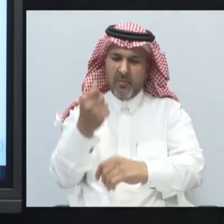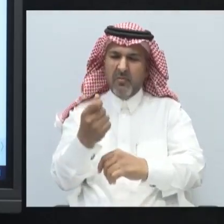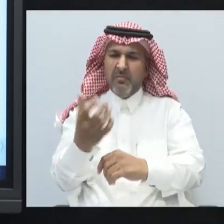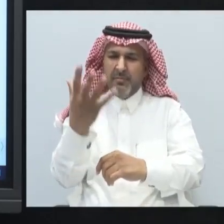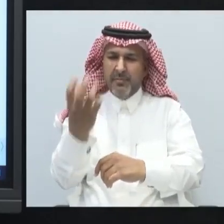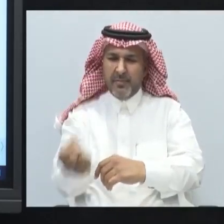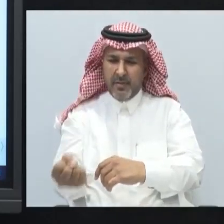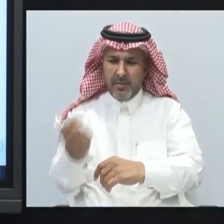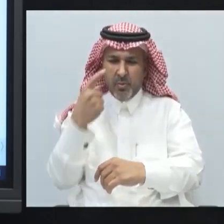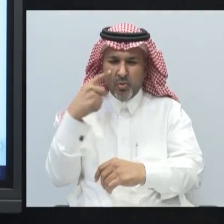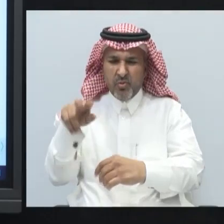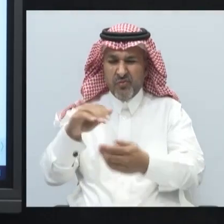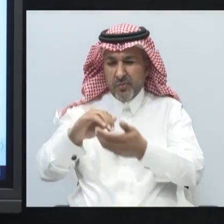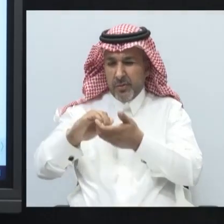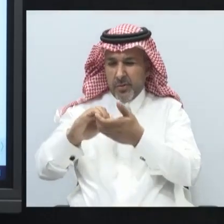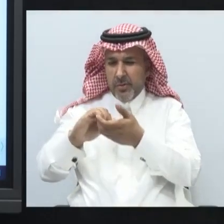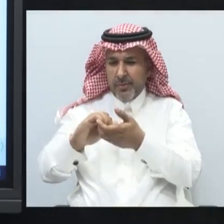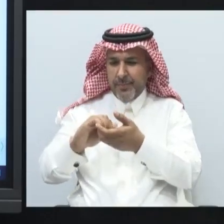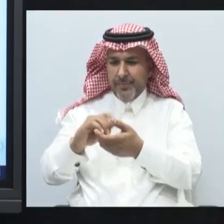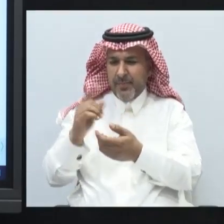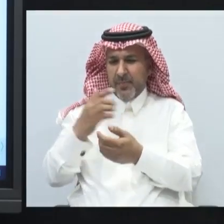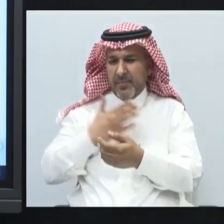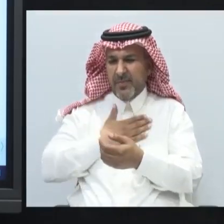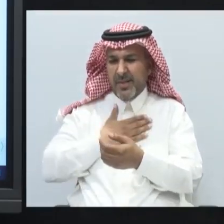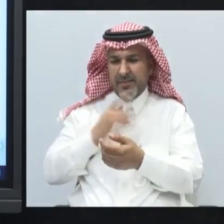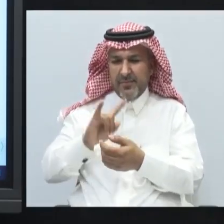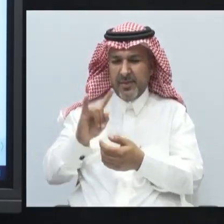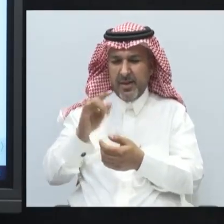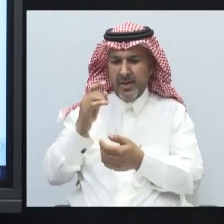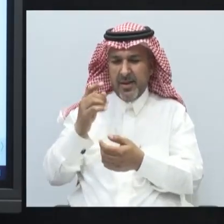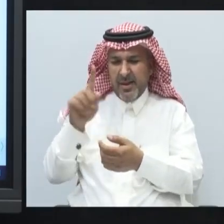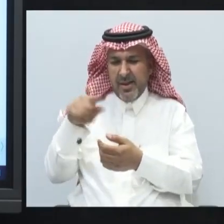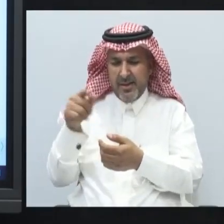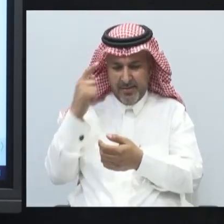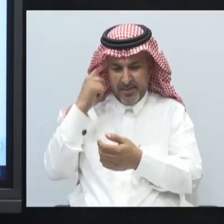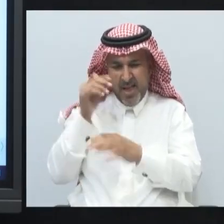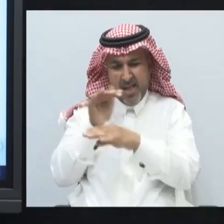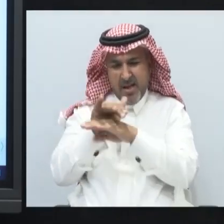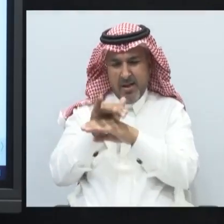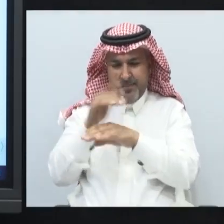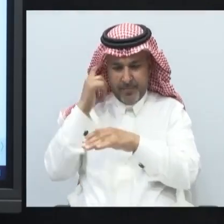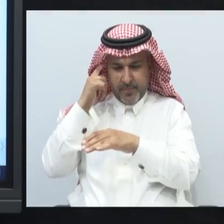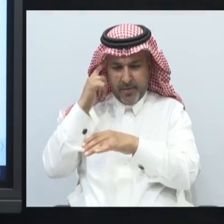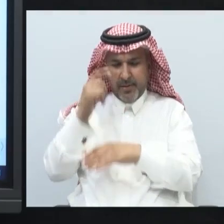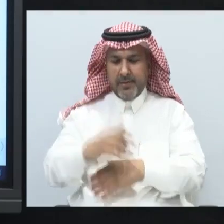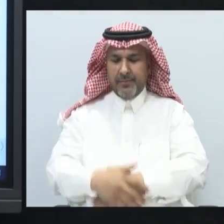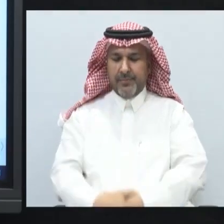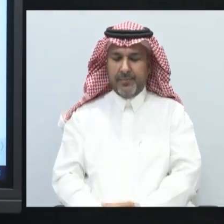قام بهذا ذا العمل لكن التدخين يعني هو في النهايه مضر في الصحه يعني